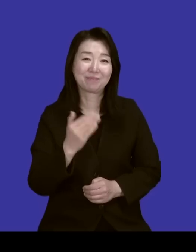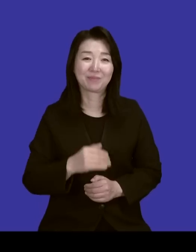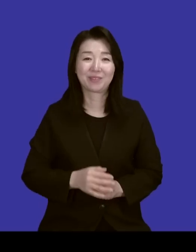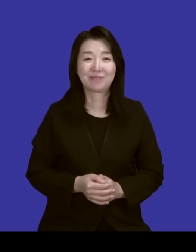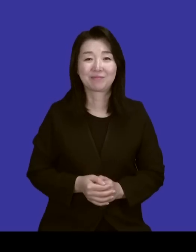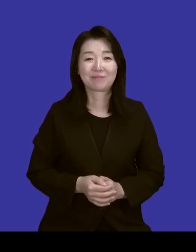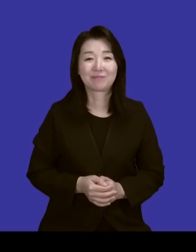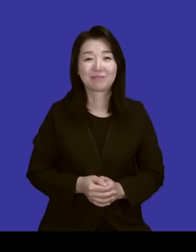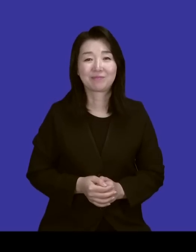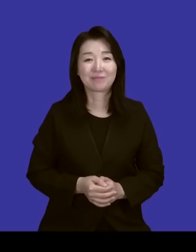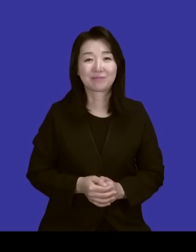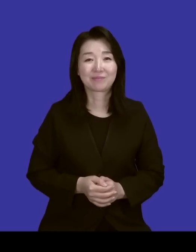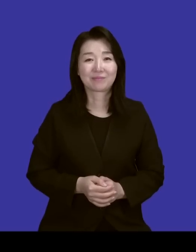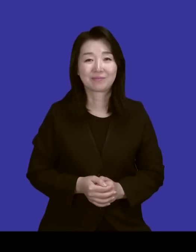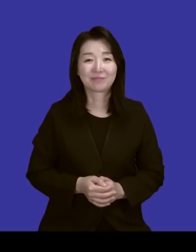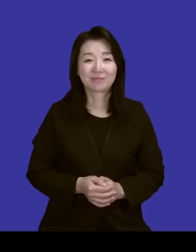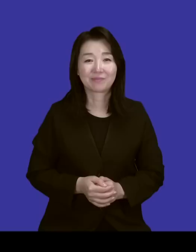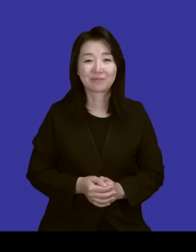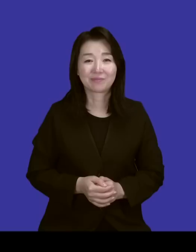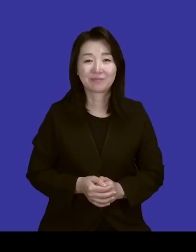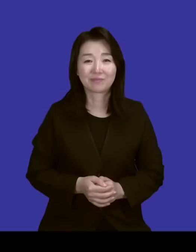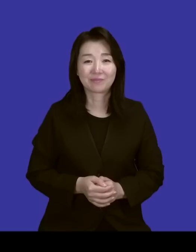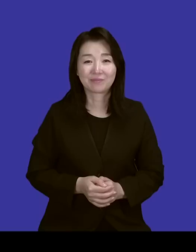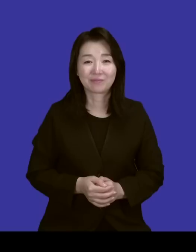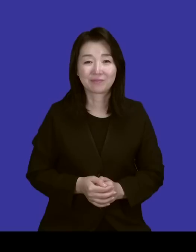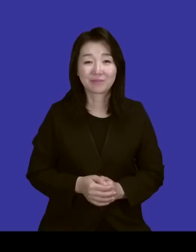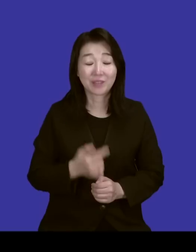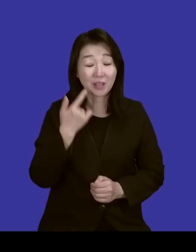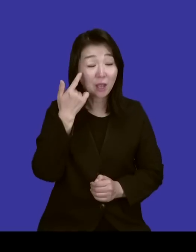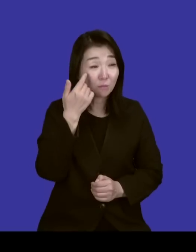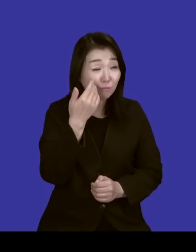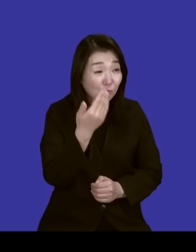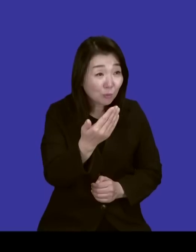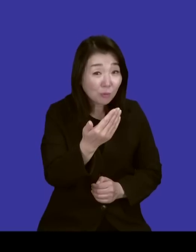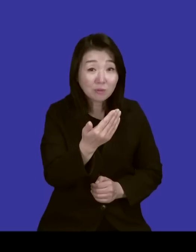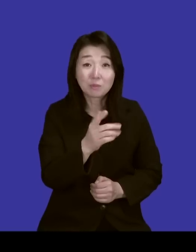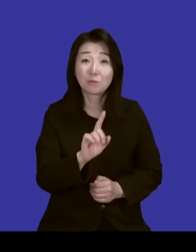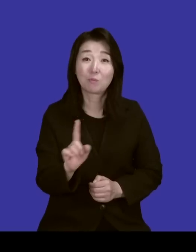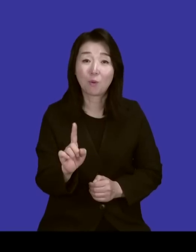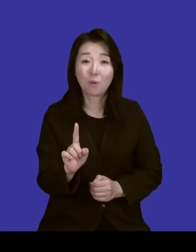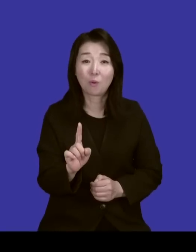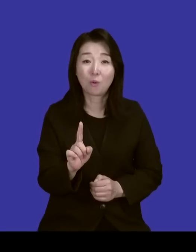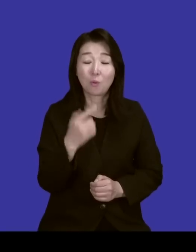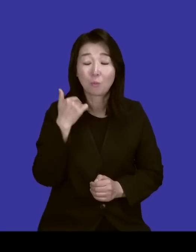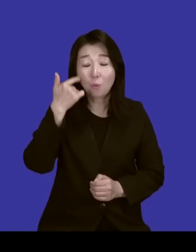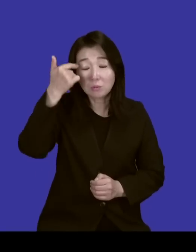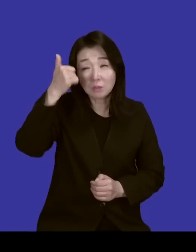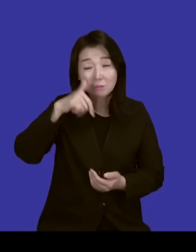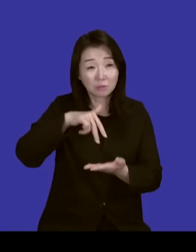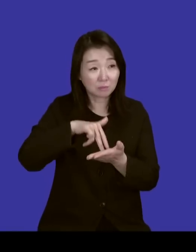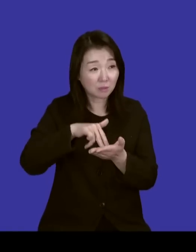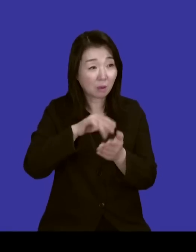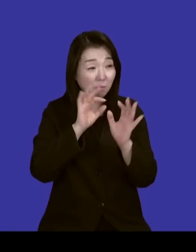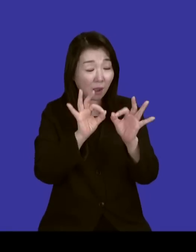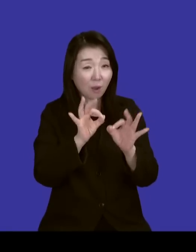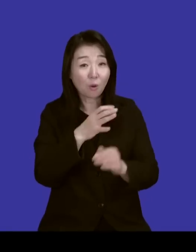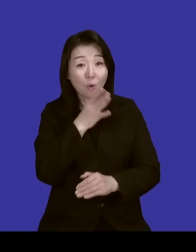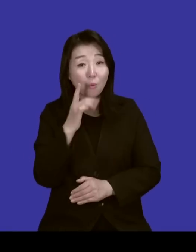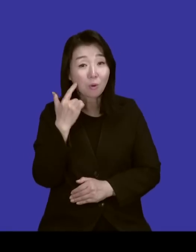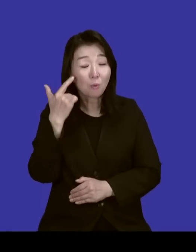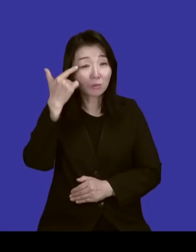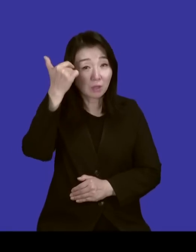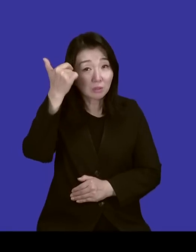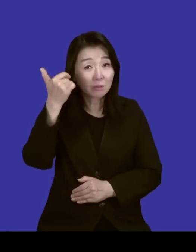좋아하게 됐고요. 사실 제가 여쭙는 질문들이 사실 목사님들 입장에서 특히 원로 목사님